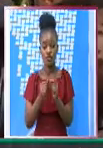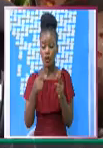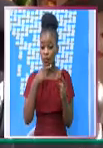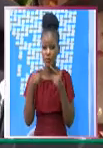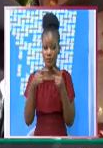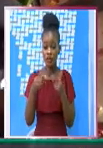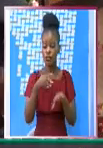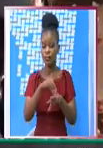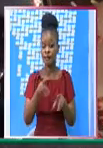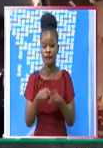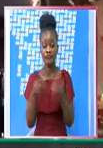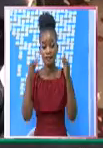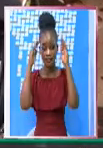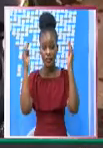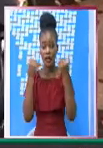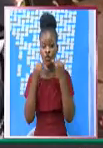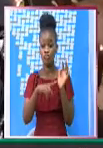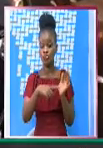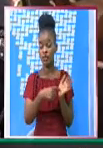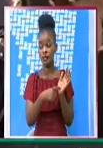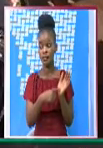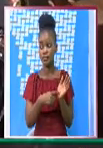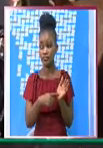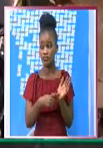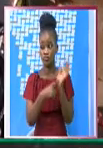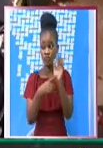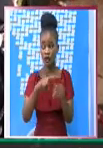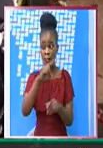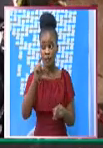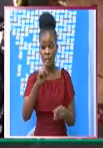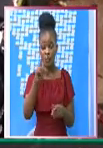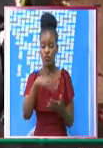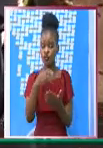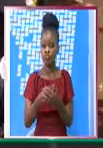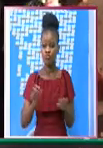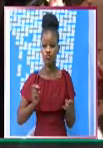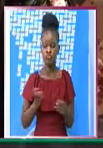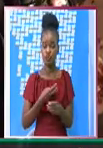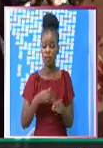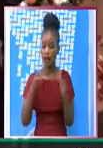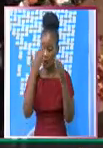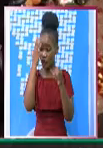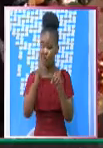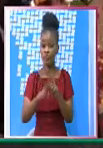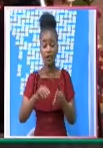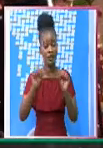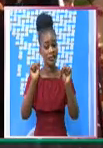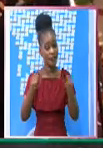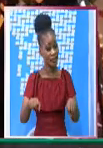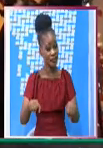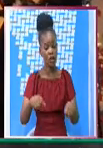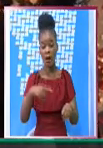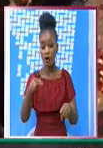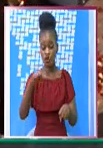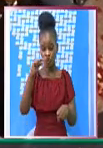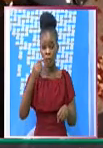leero era speaker bw'akitadde ku kibuuzo ffenna tukanyiza ne tugamba tuweeyo akatono